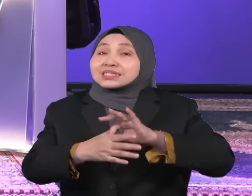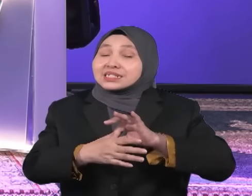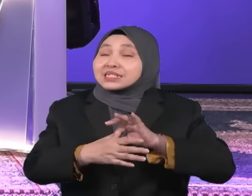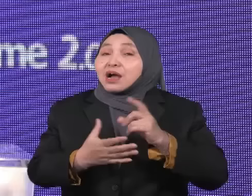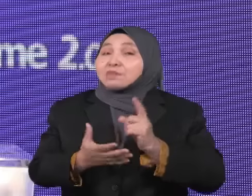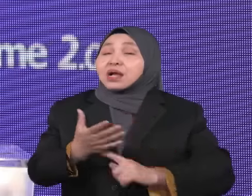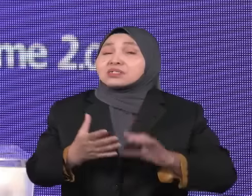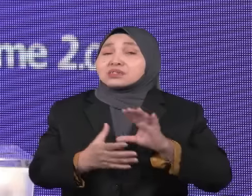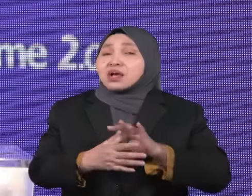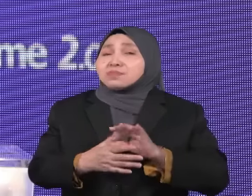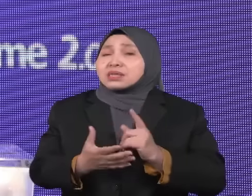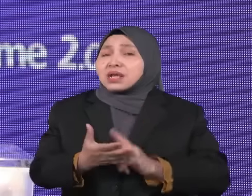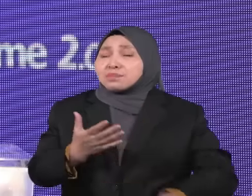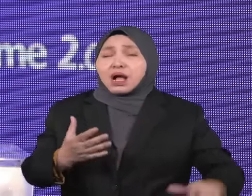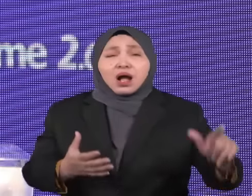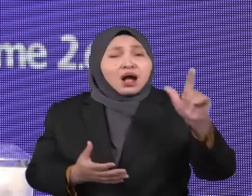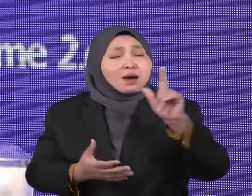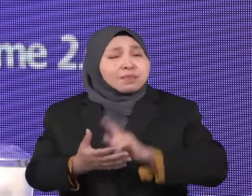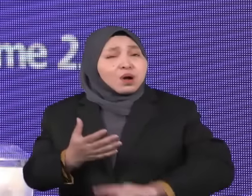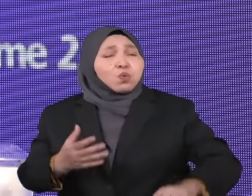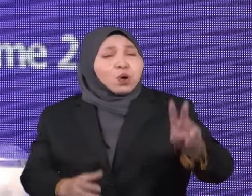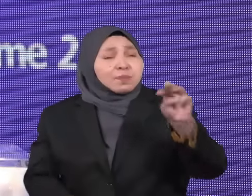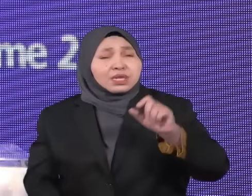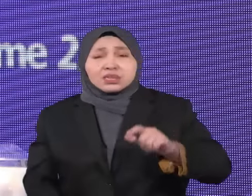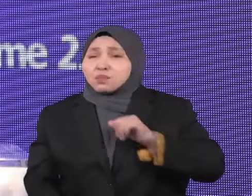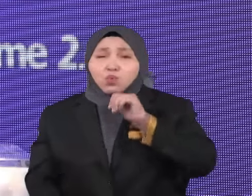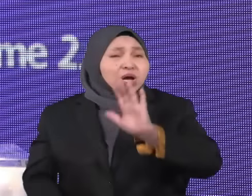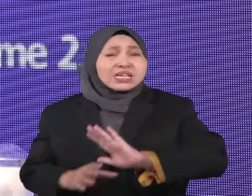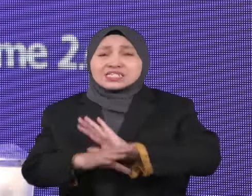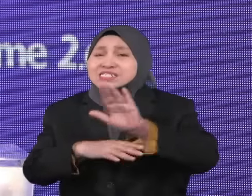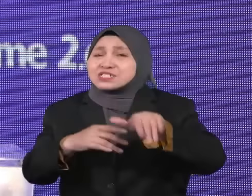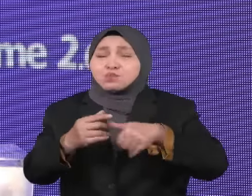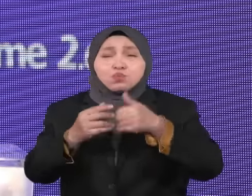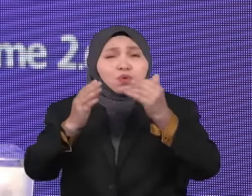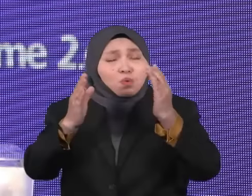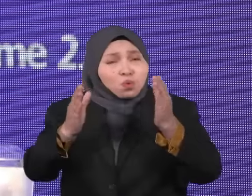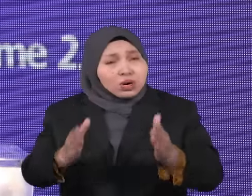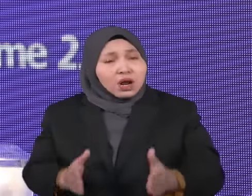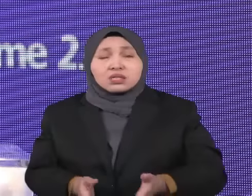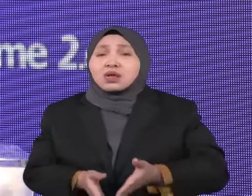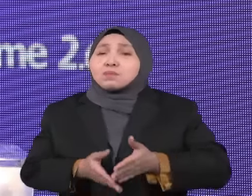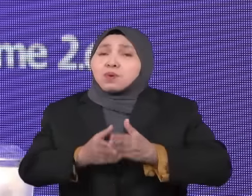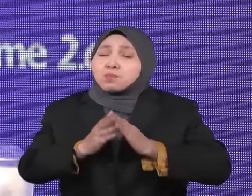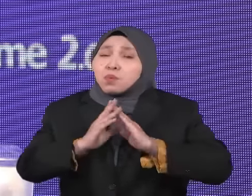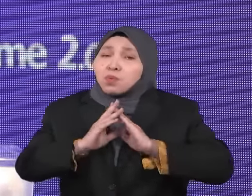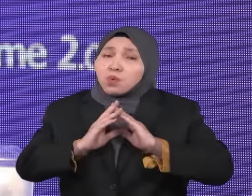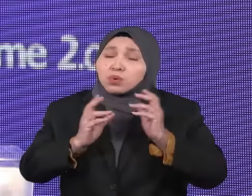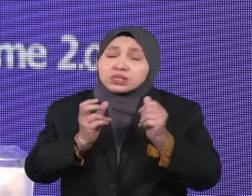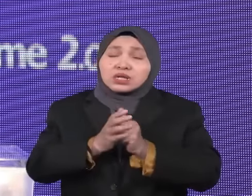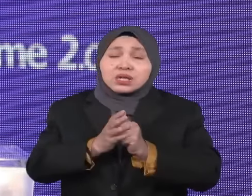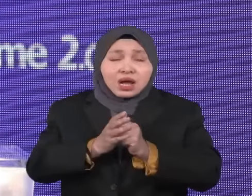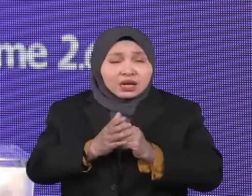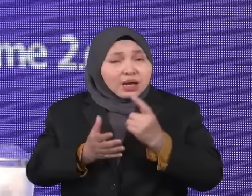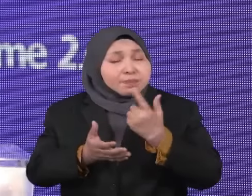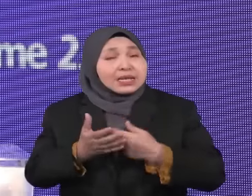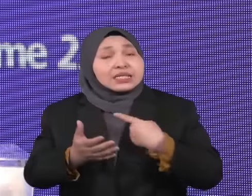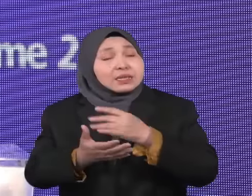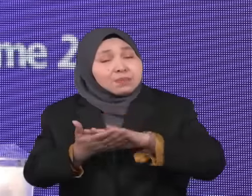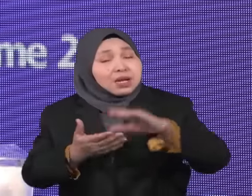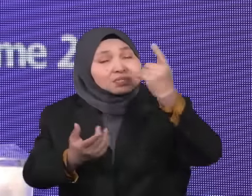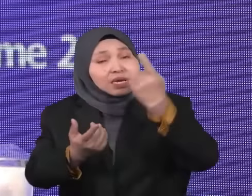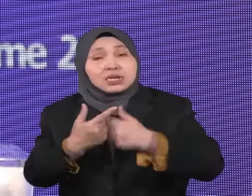isinya? Bila Allah menggunakan perkataan wa minhum, maksudnya bukan semua orang yang memohon dengan isi yang kita belajar